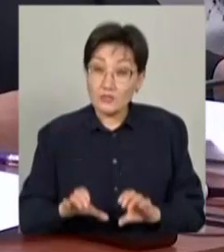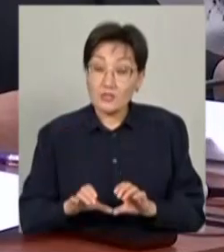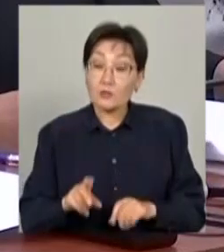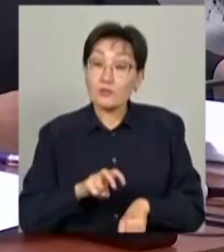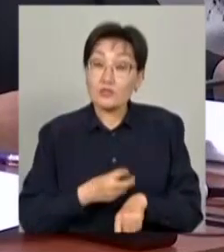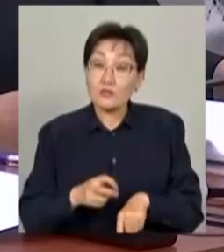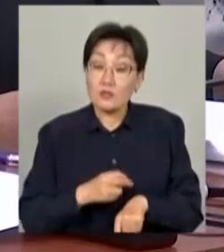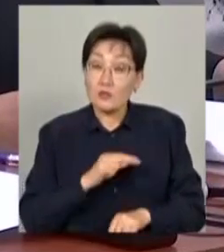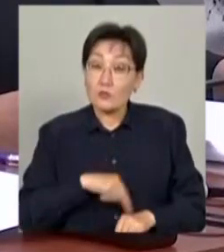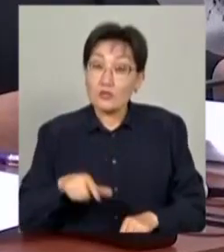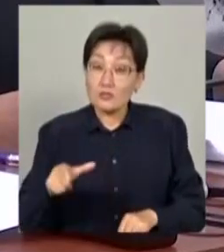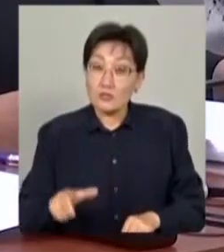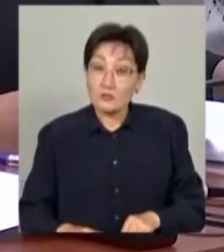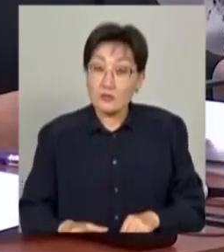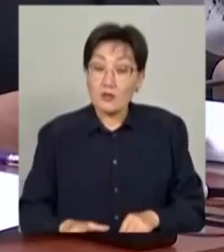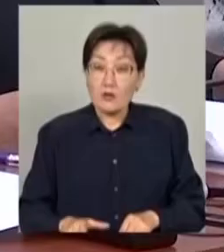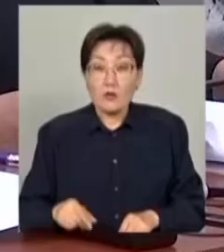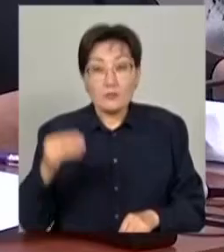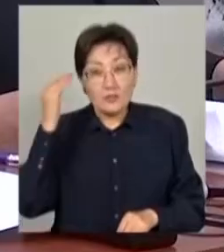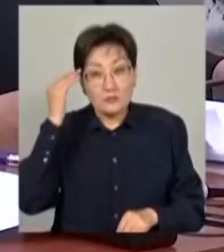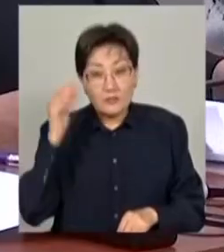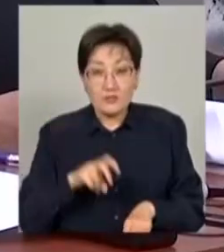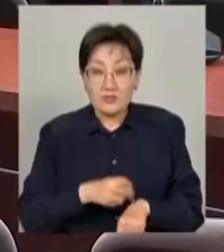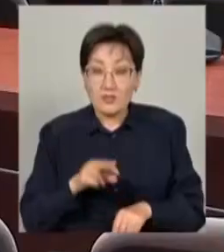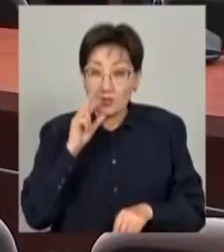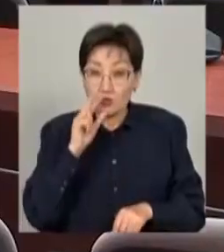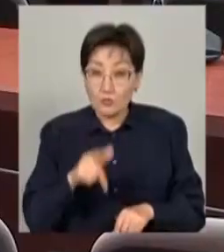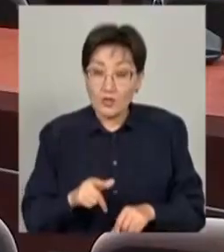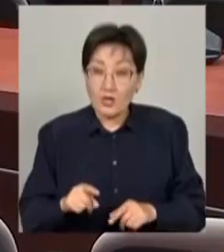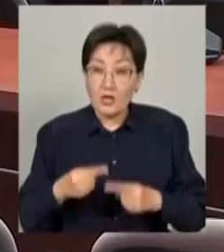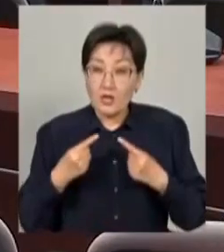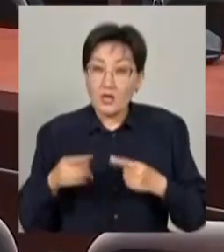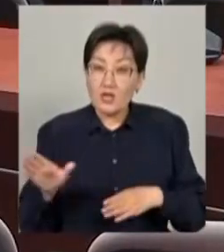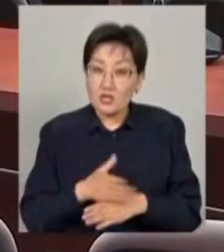medicinalı kizmetkerinin pıyğılı men medicinalı kateni ajıratuğa negizdelgen.